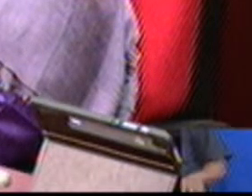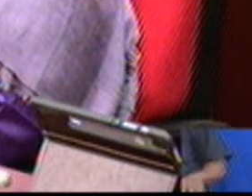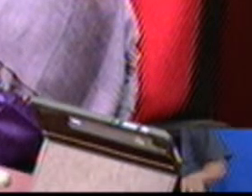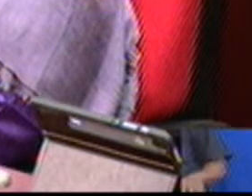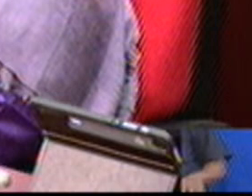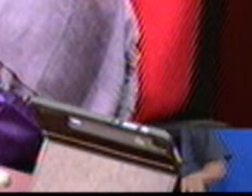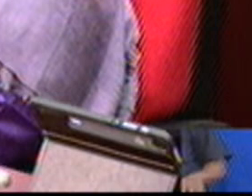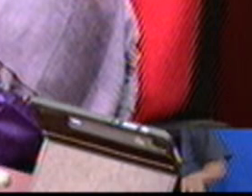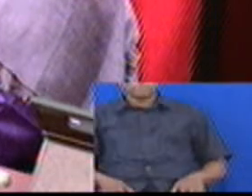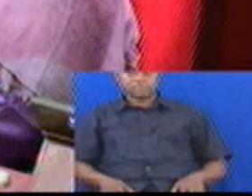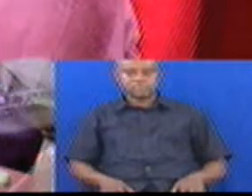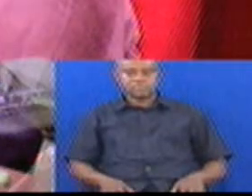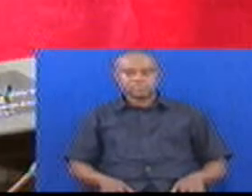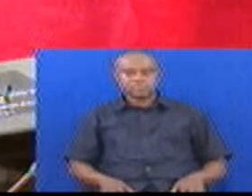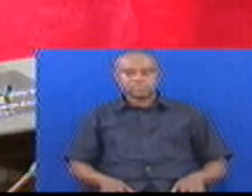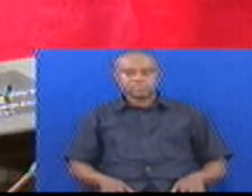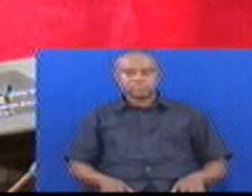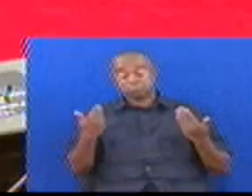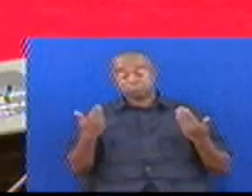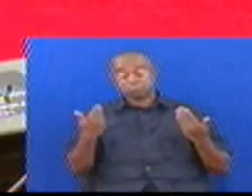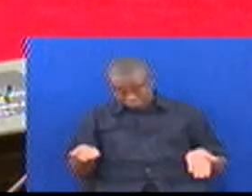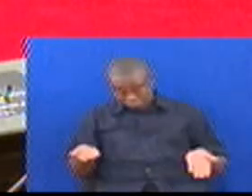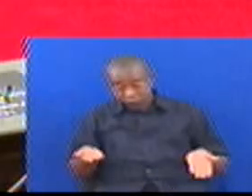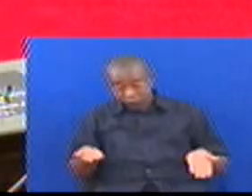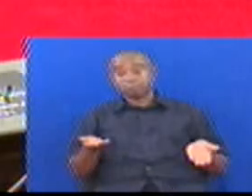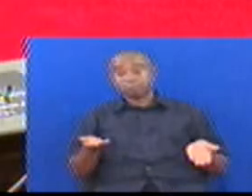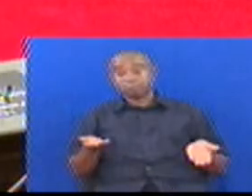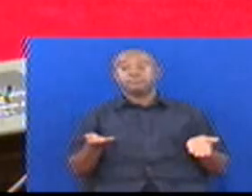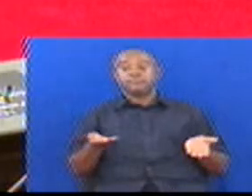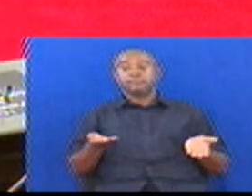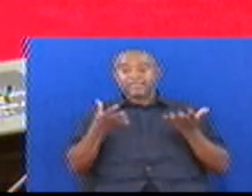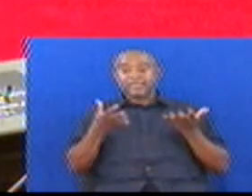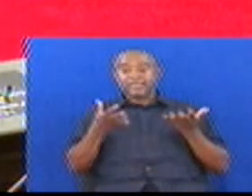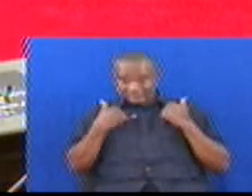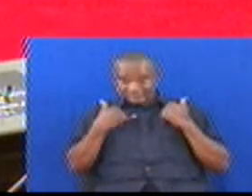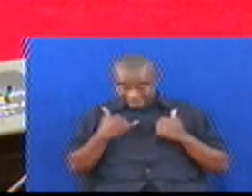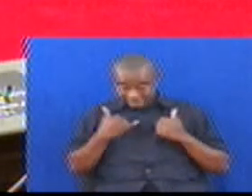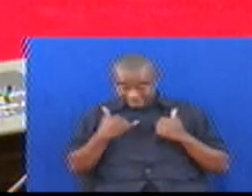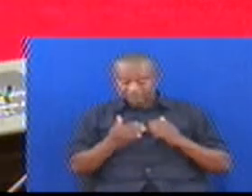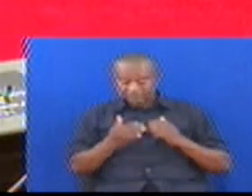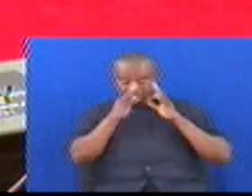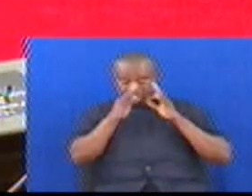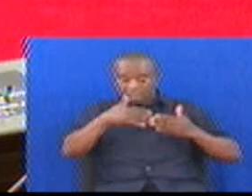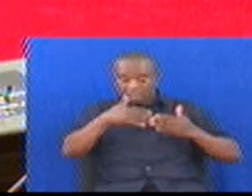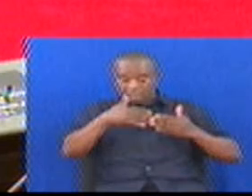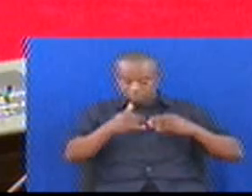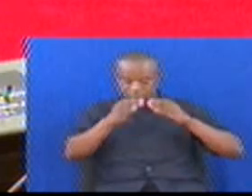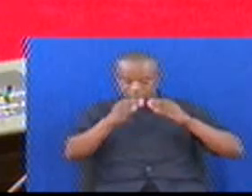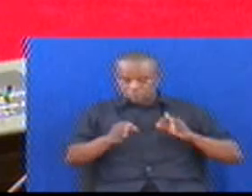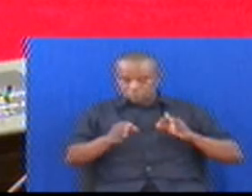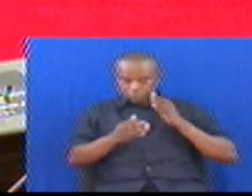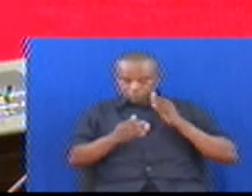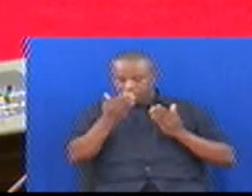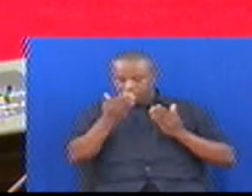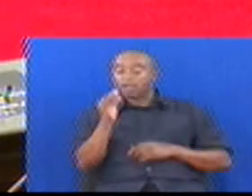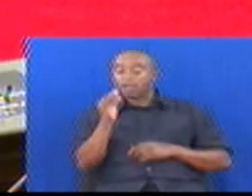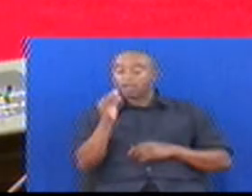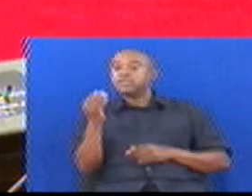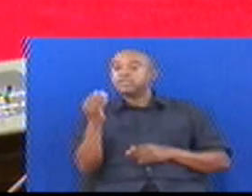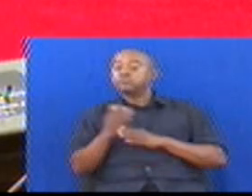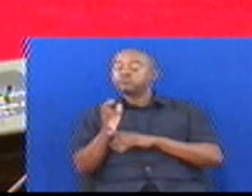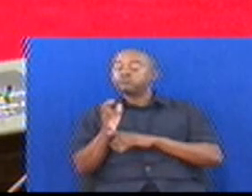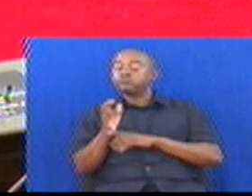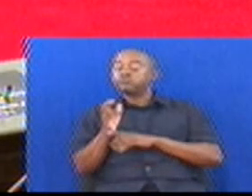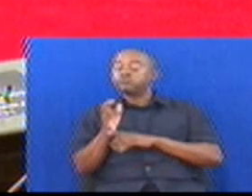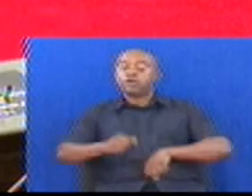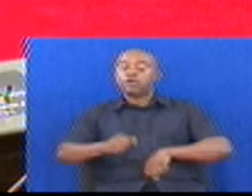6894, jahazi moja, XRF machine 2 za kupima ubora wa madini. Kadhalika, katika kusimamia utawala wa